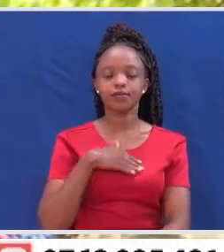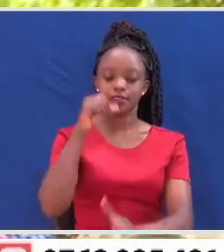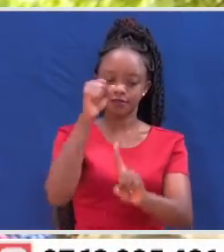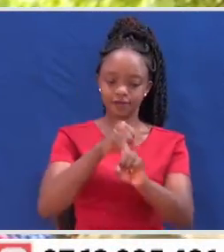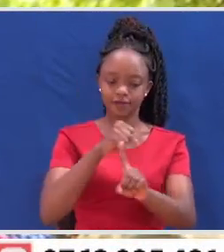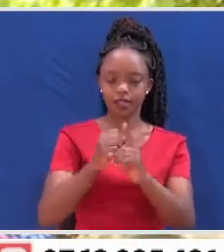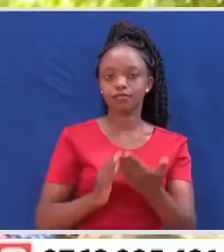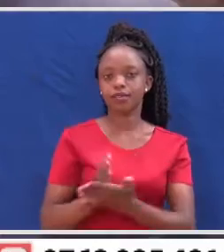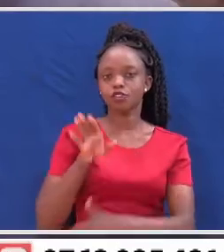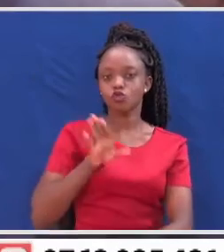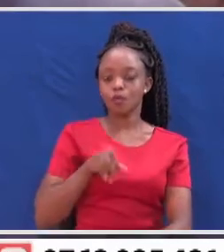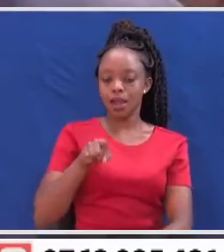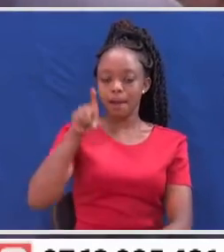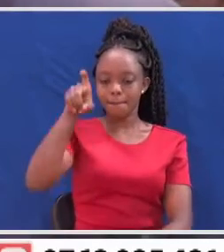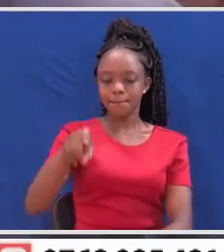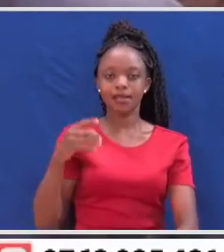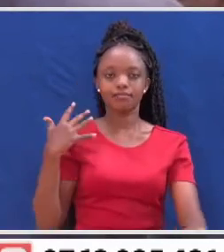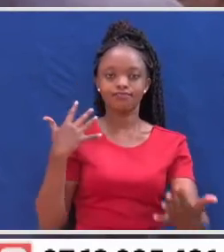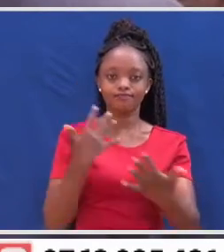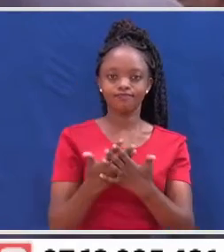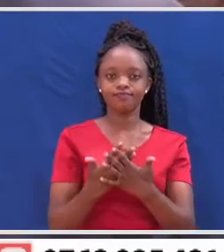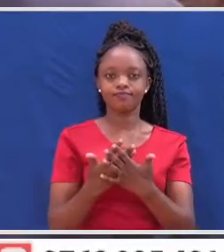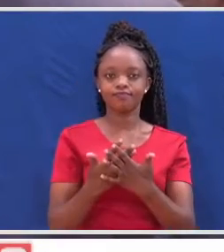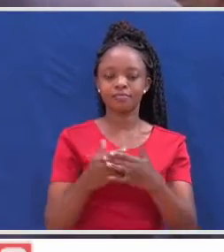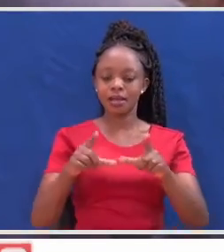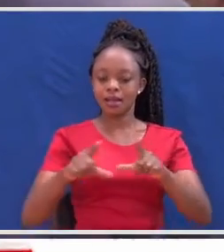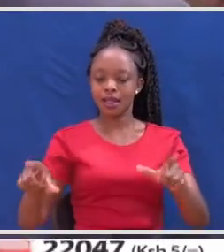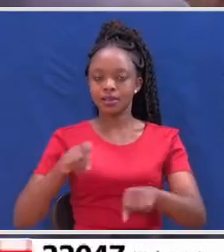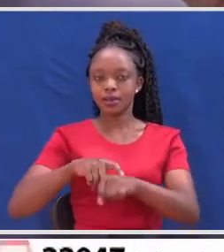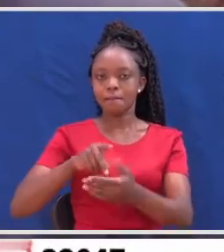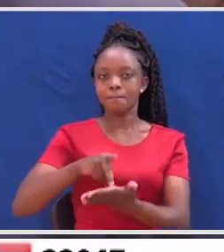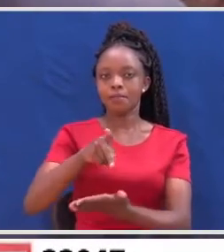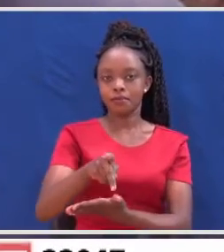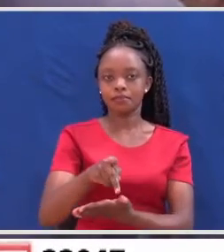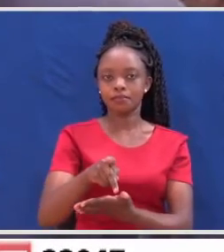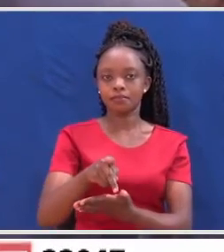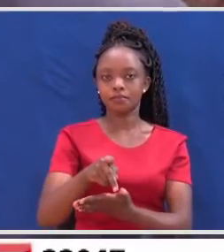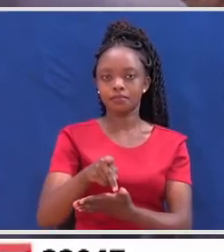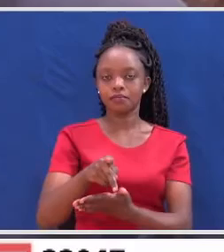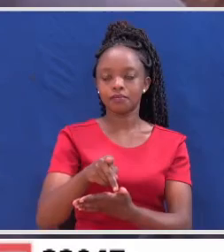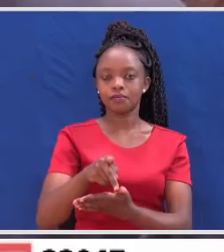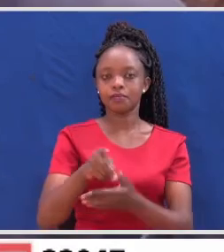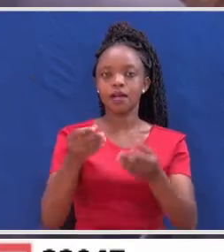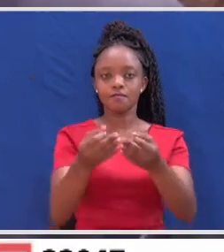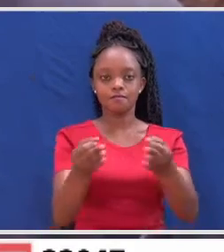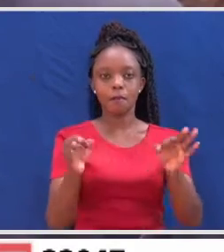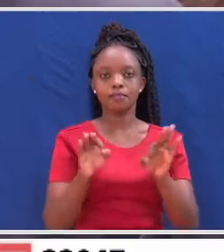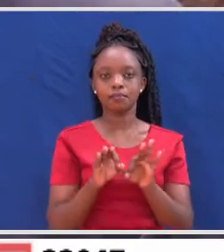itupiganie huyo mama ashikwe. Lile shamba ni kununua, linunua ambako